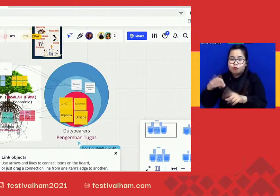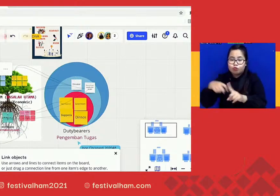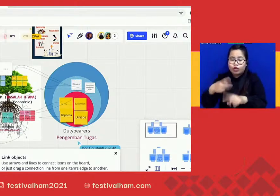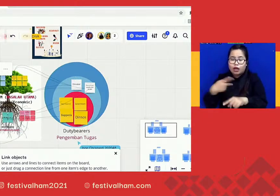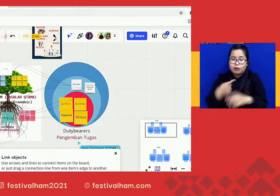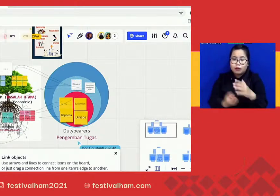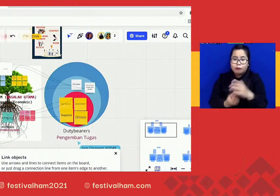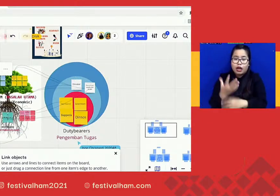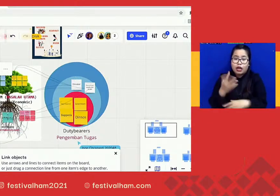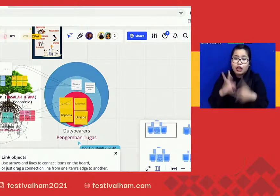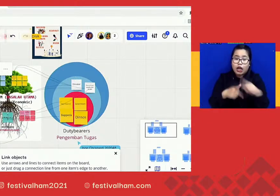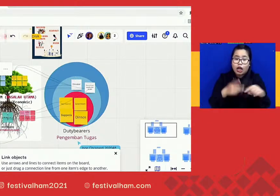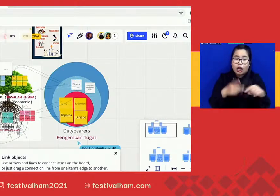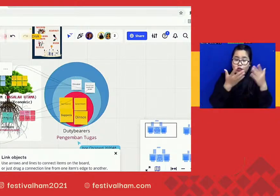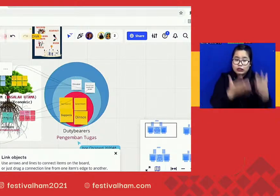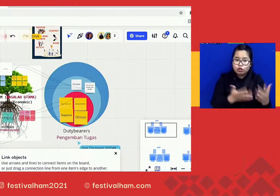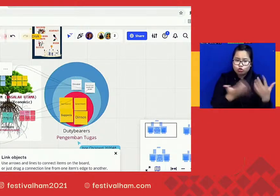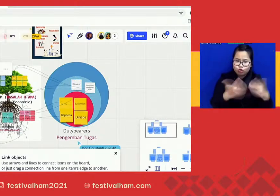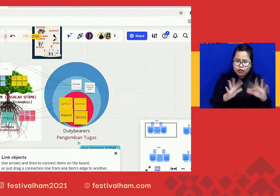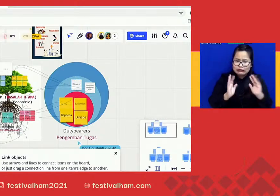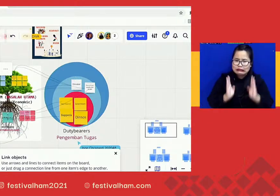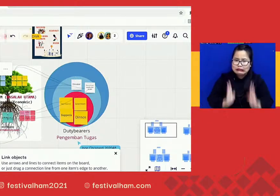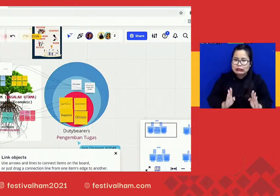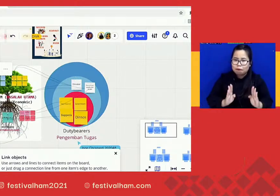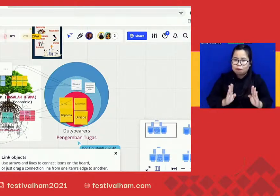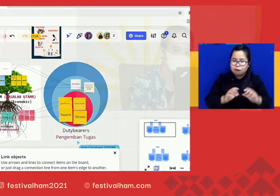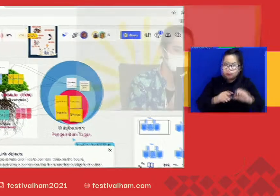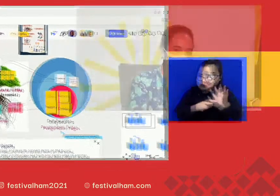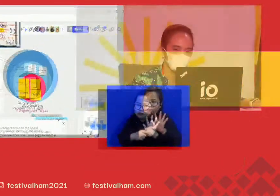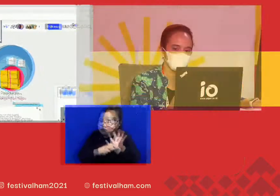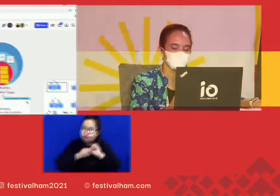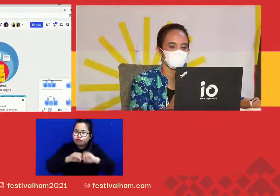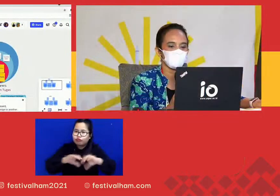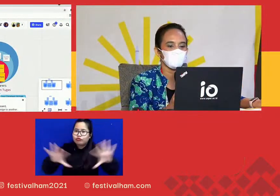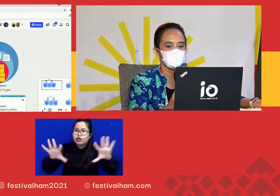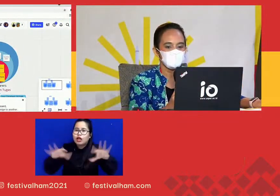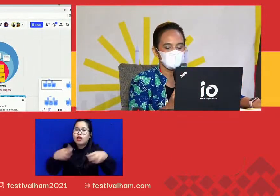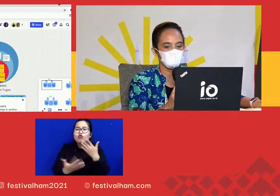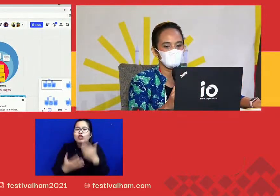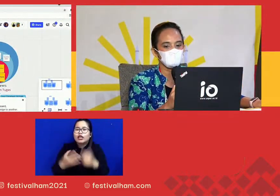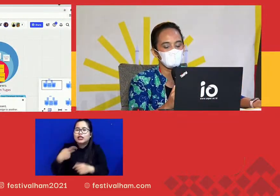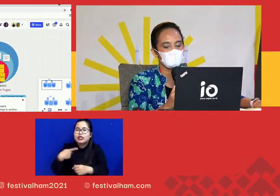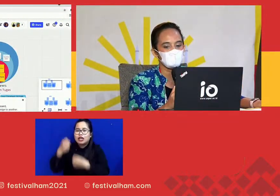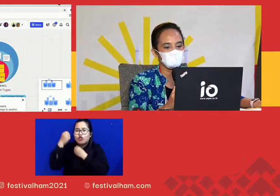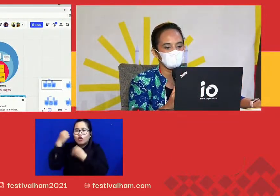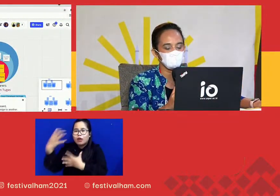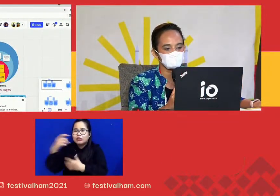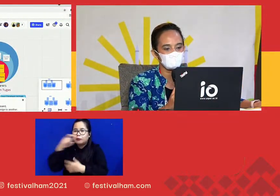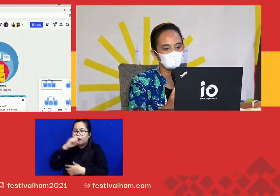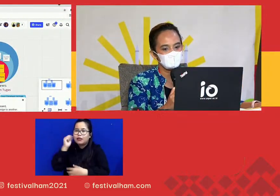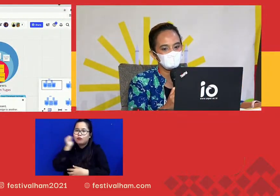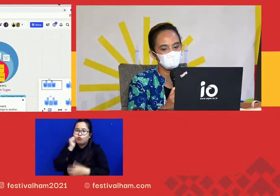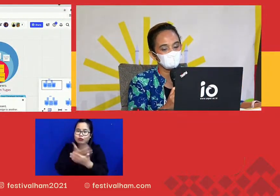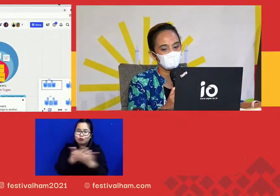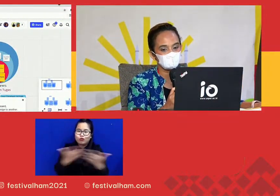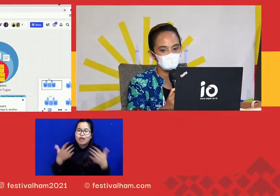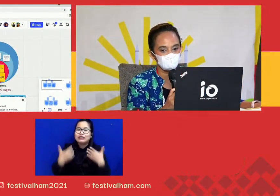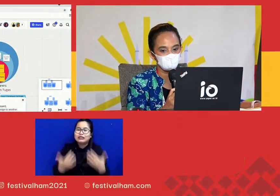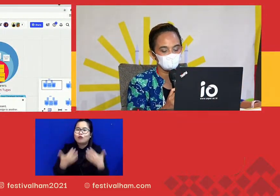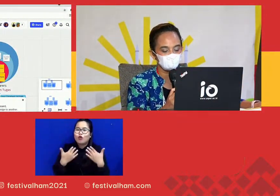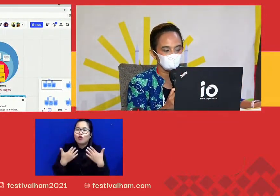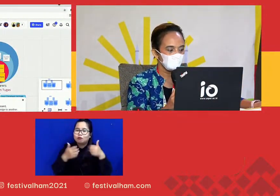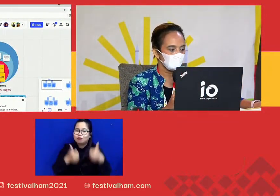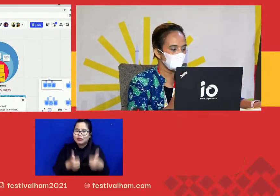nanti handbooknya sudah siap diluncurkan, kami akan mengabari Bapak Ibu semua mudah-mudahan ini bisa